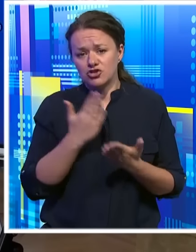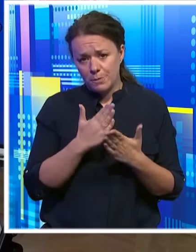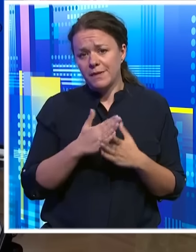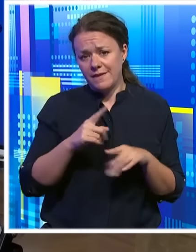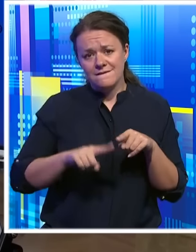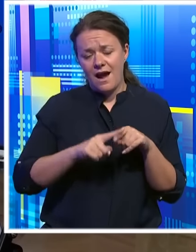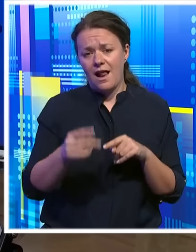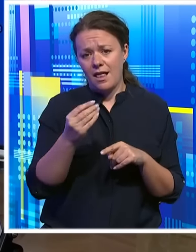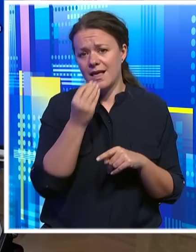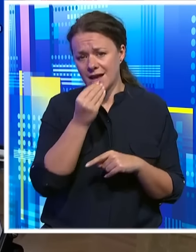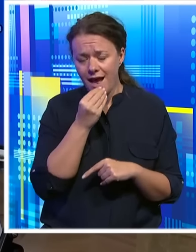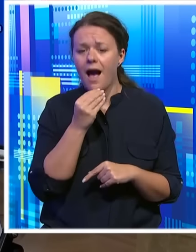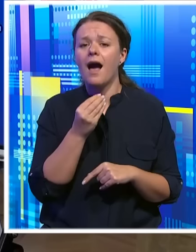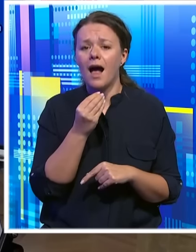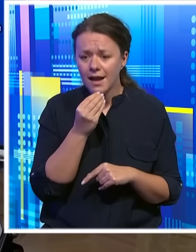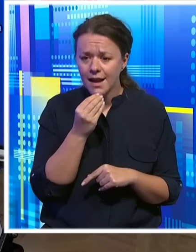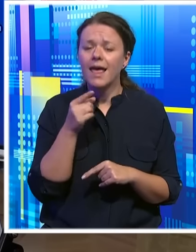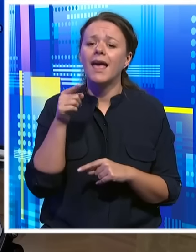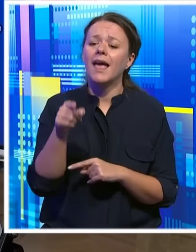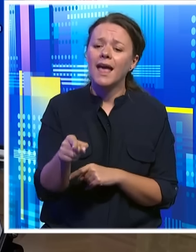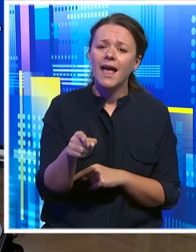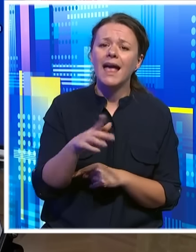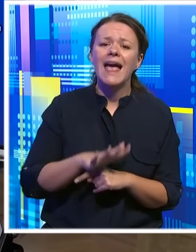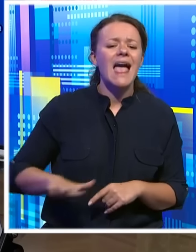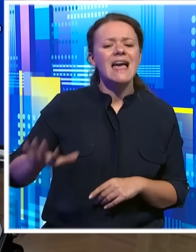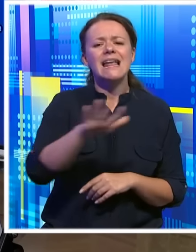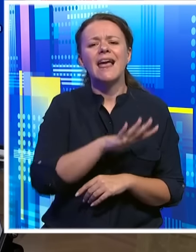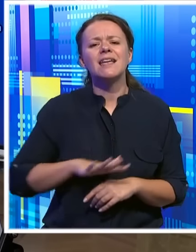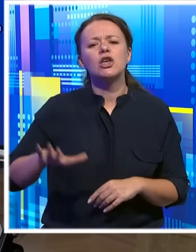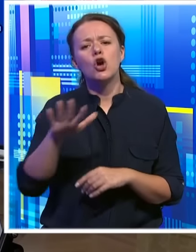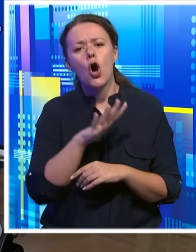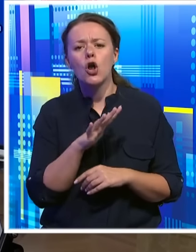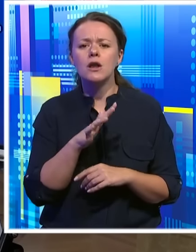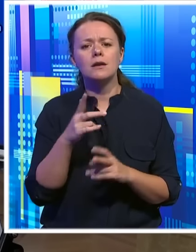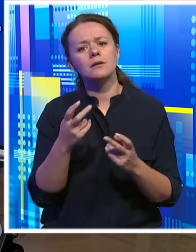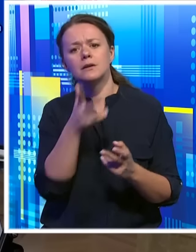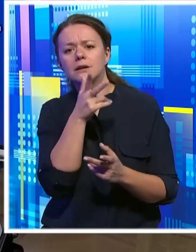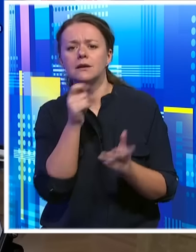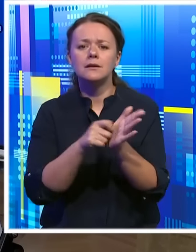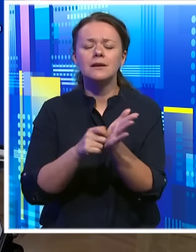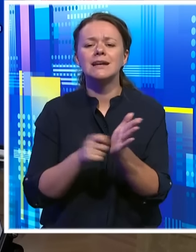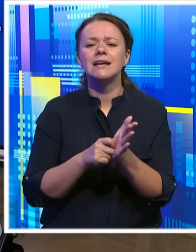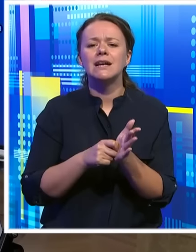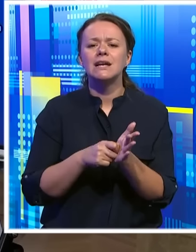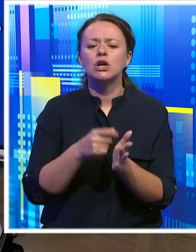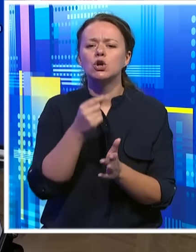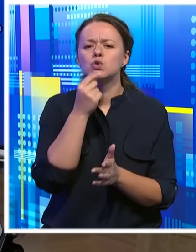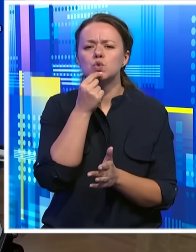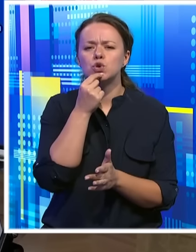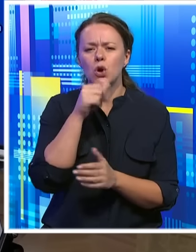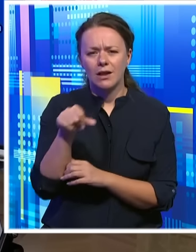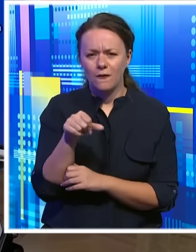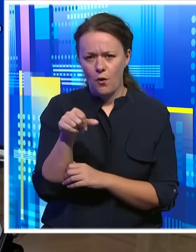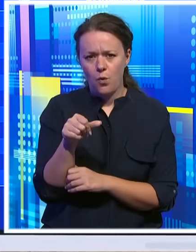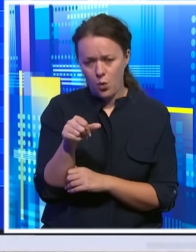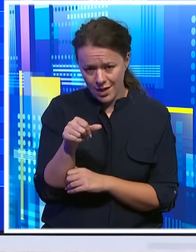ogromnu potražnju na tržištu iz regiona za suncokretovim uljem. Mi smo u ovom trenutku to malo samo